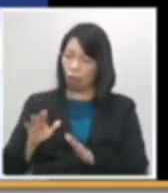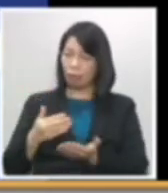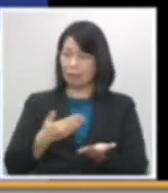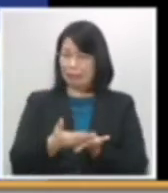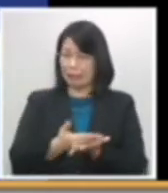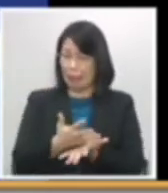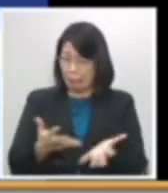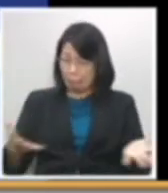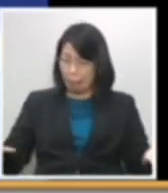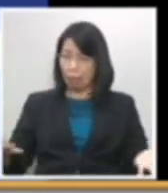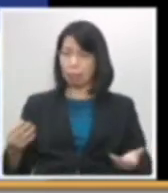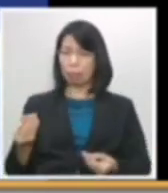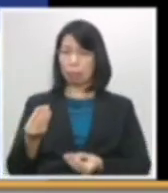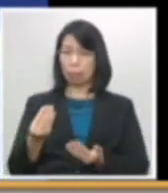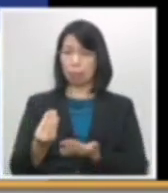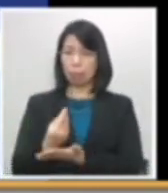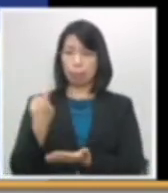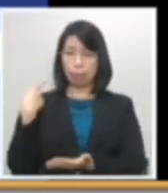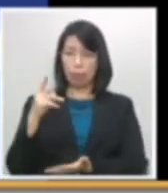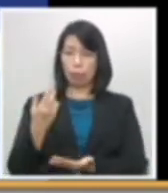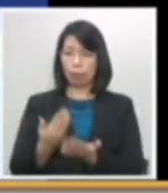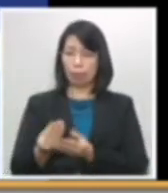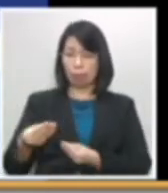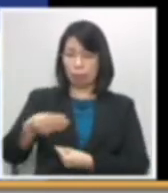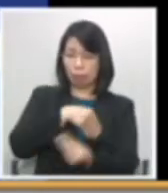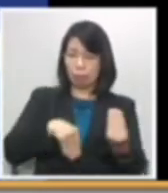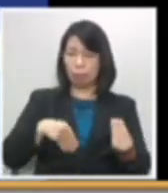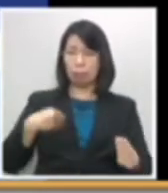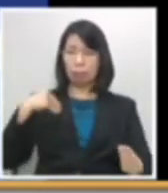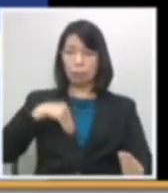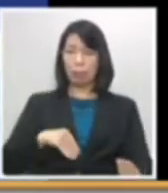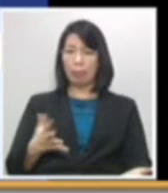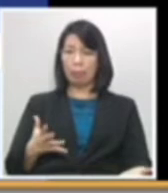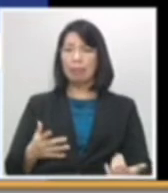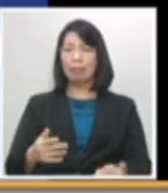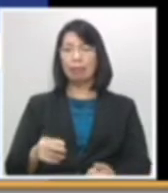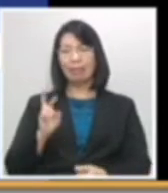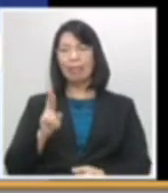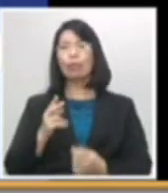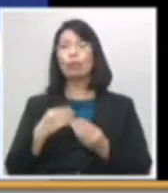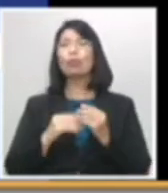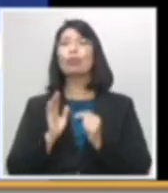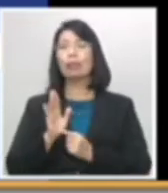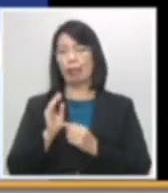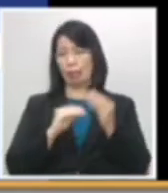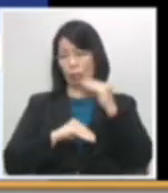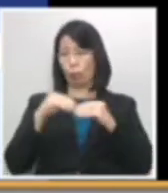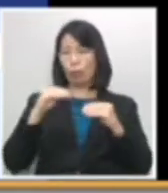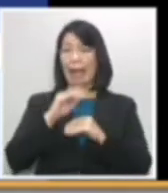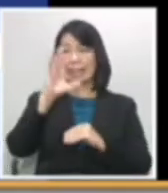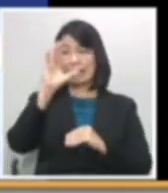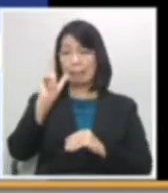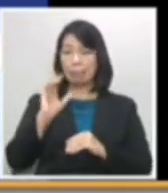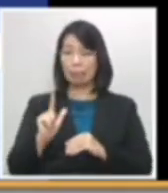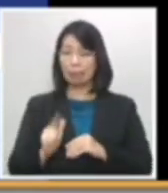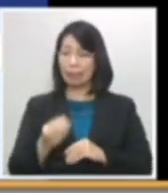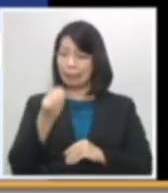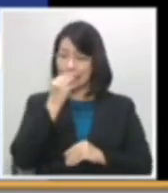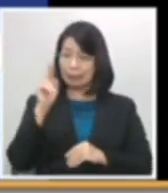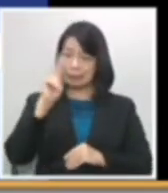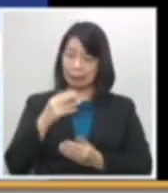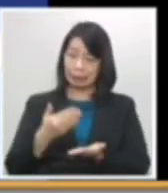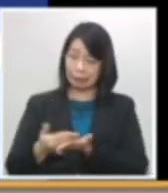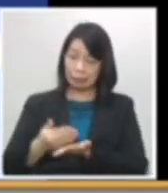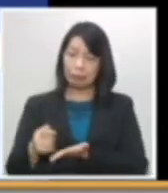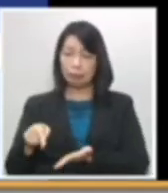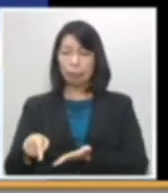ผลิตเช่นโครงการชิมช็อปใช้ซึ่งไม่คุ้มค่ากับการลงทุนและไม่สามารถกระตุ้นเศรษฐ